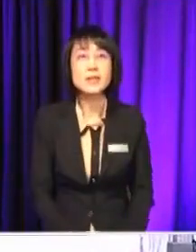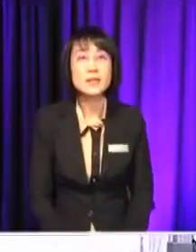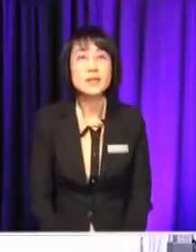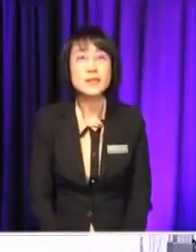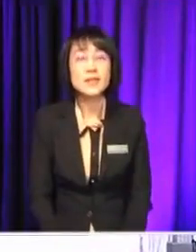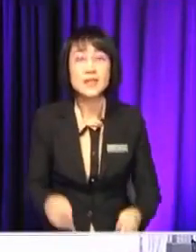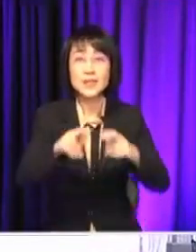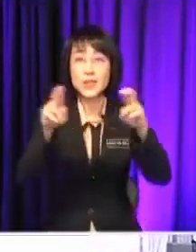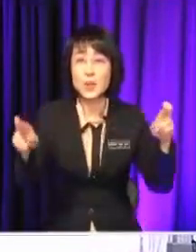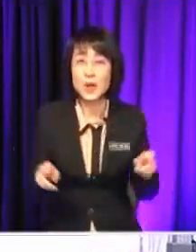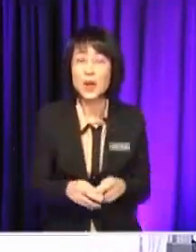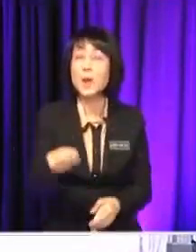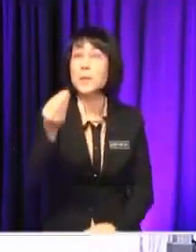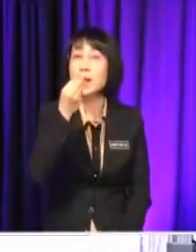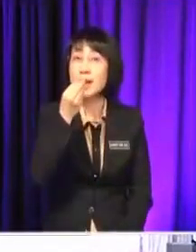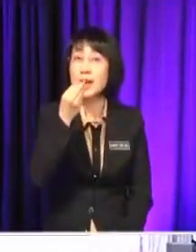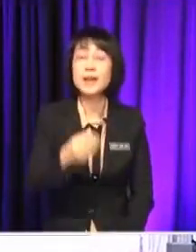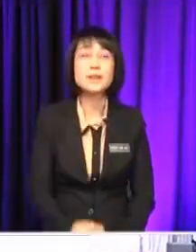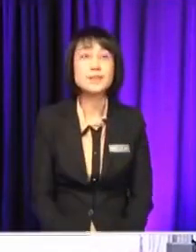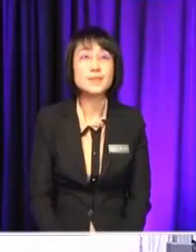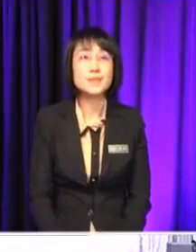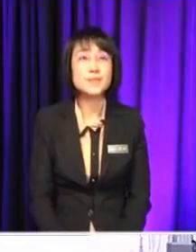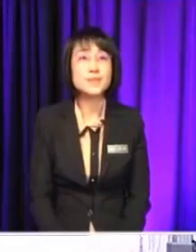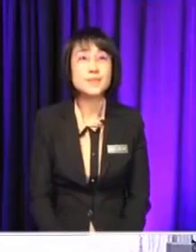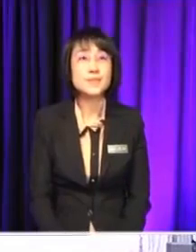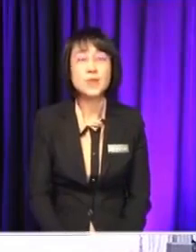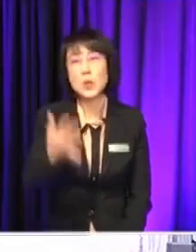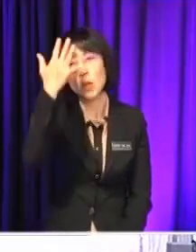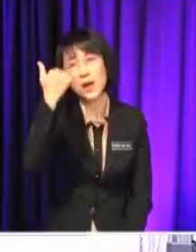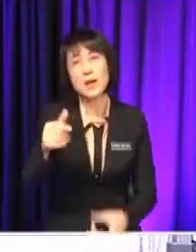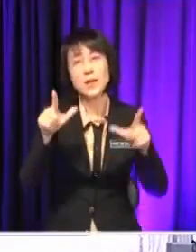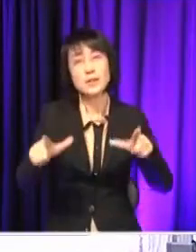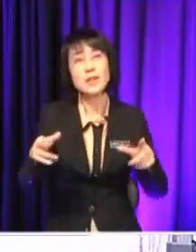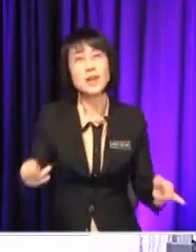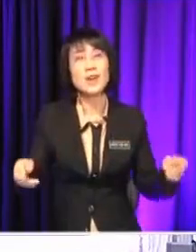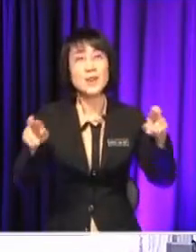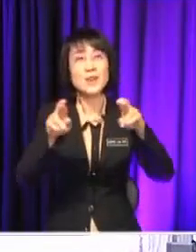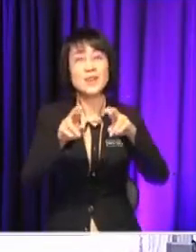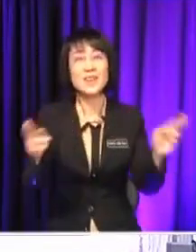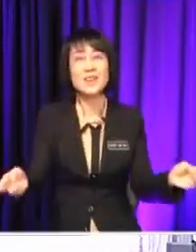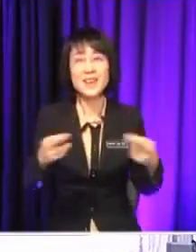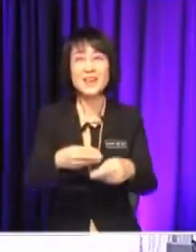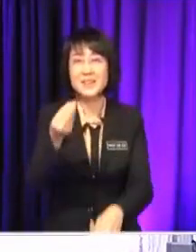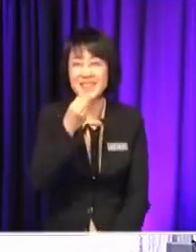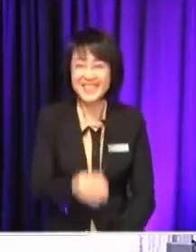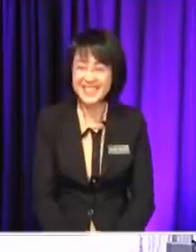Rumah Makan tuh saya enggak tengok Emak saya tidak